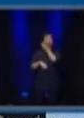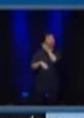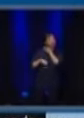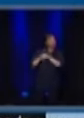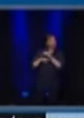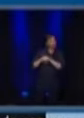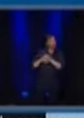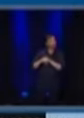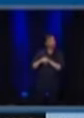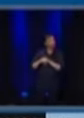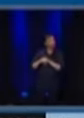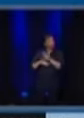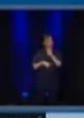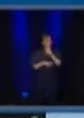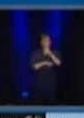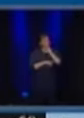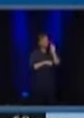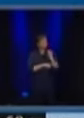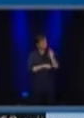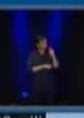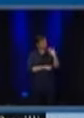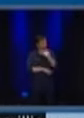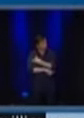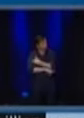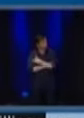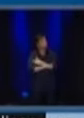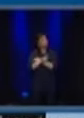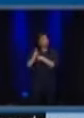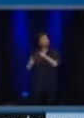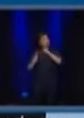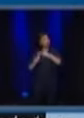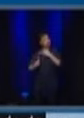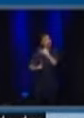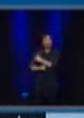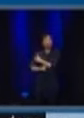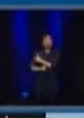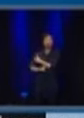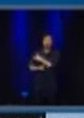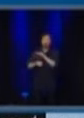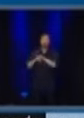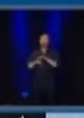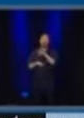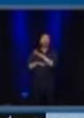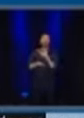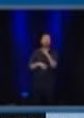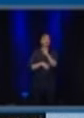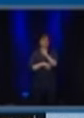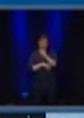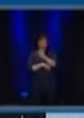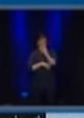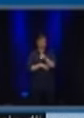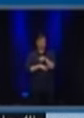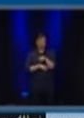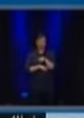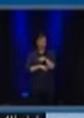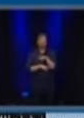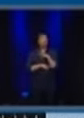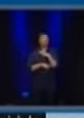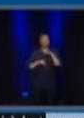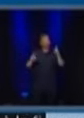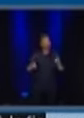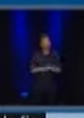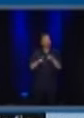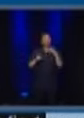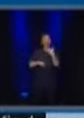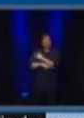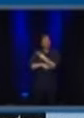Grande-Bretagne était à 63 % une dose, puis 46 % deux doses. Puis malgré ça, on